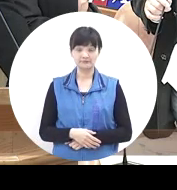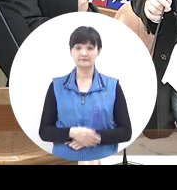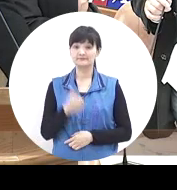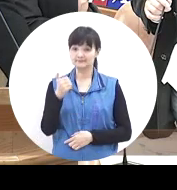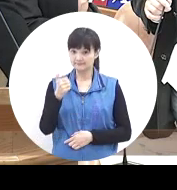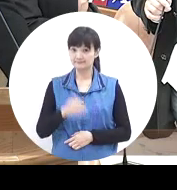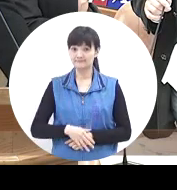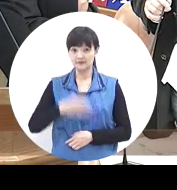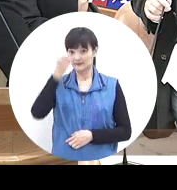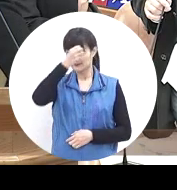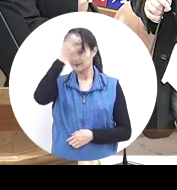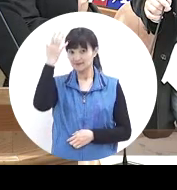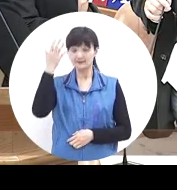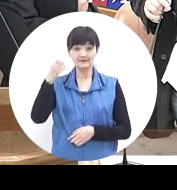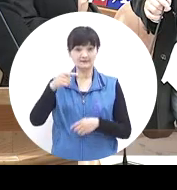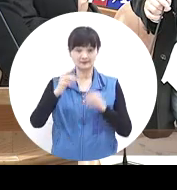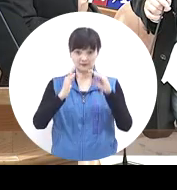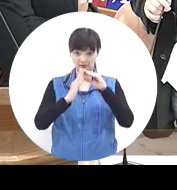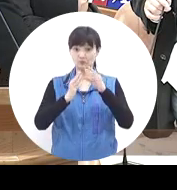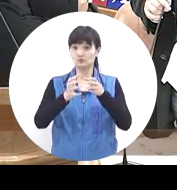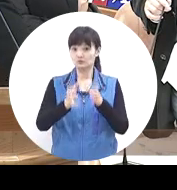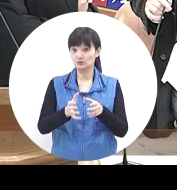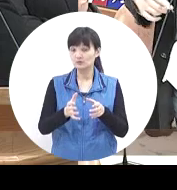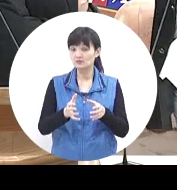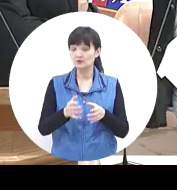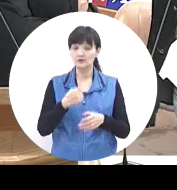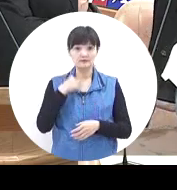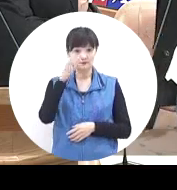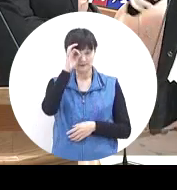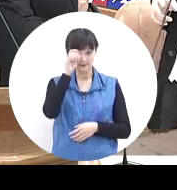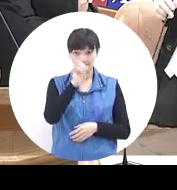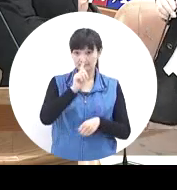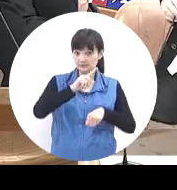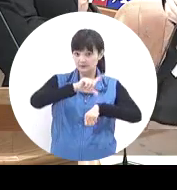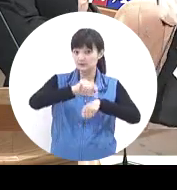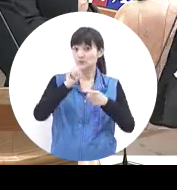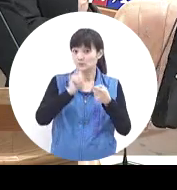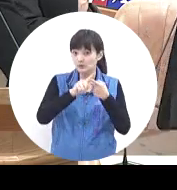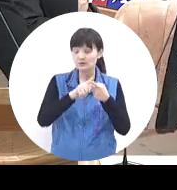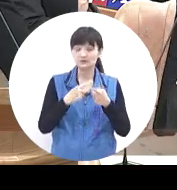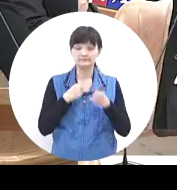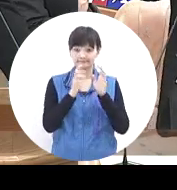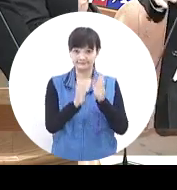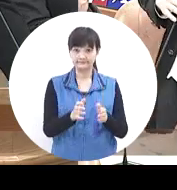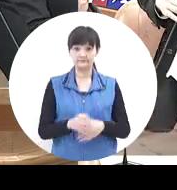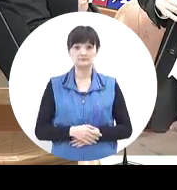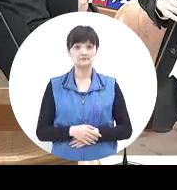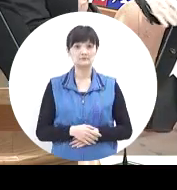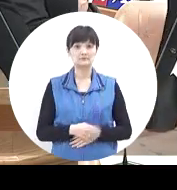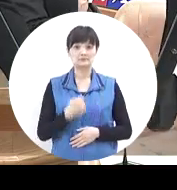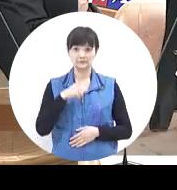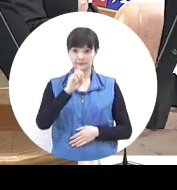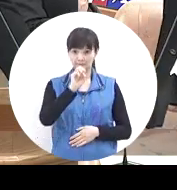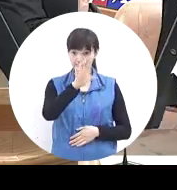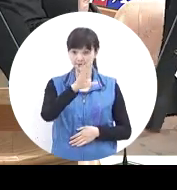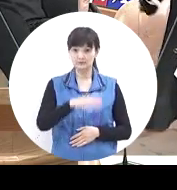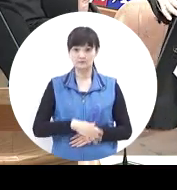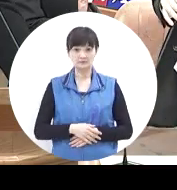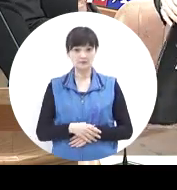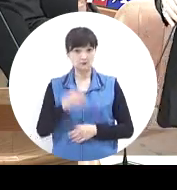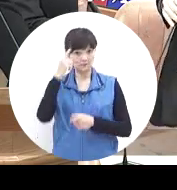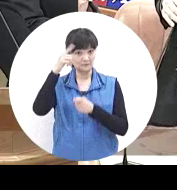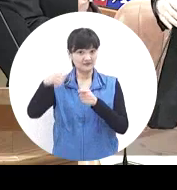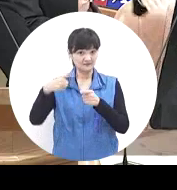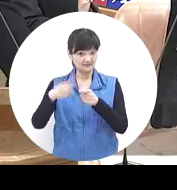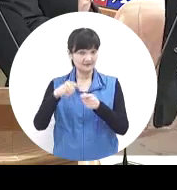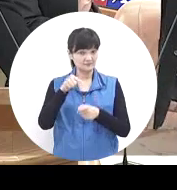再来个时机点，只要成熟了，我们就成立。 我是觉得哈，明年这个时机点哈，对你来讲当然是一个大